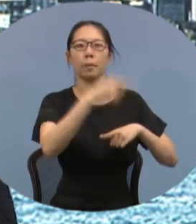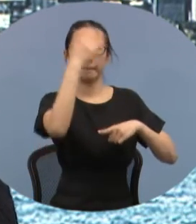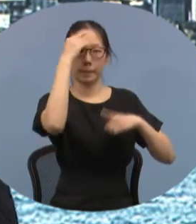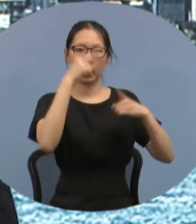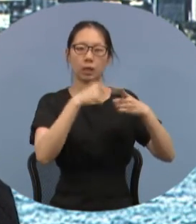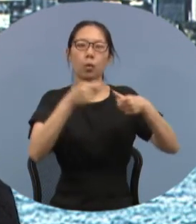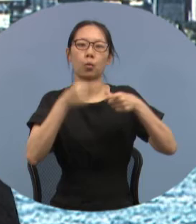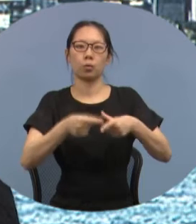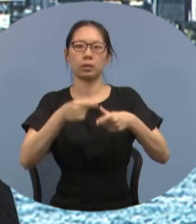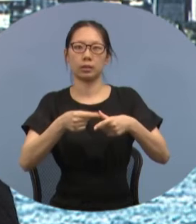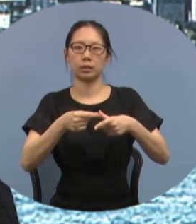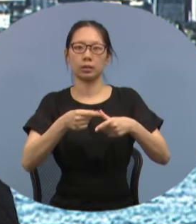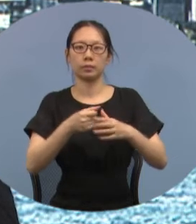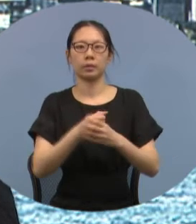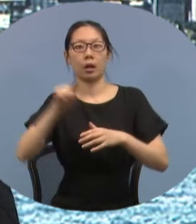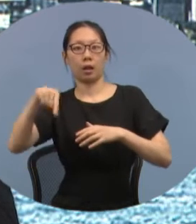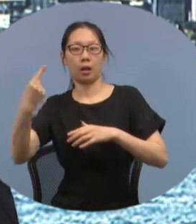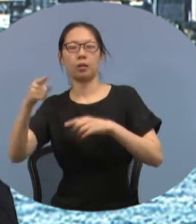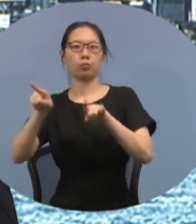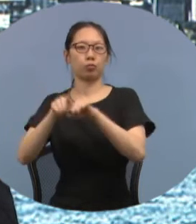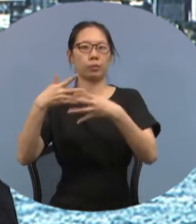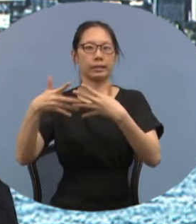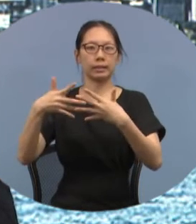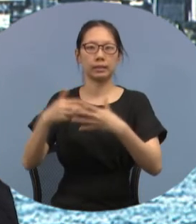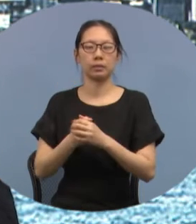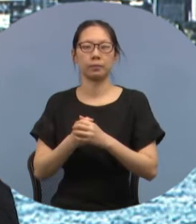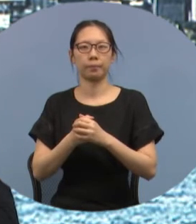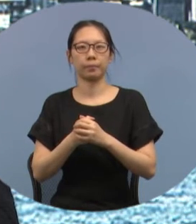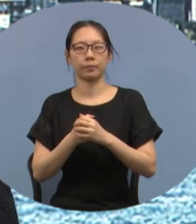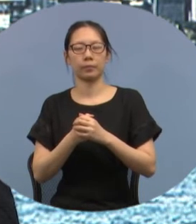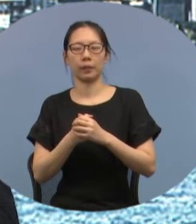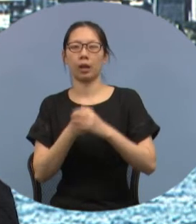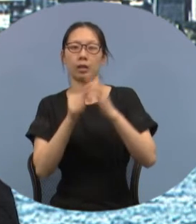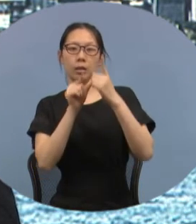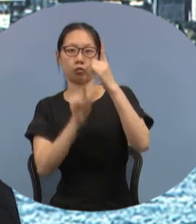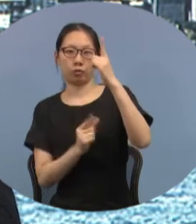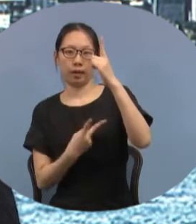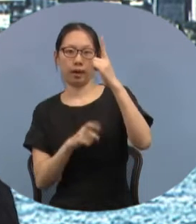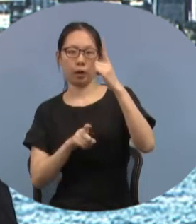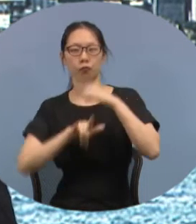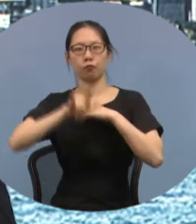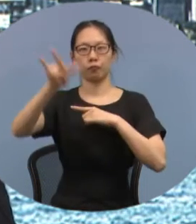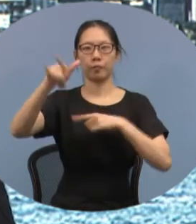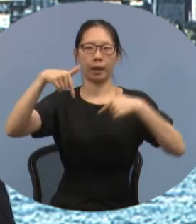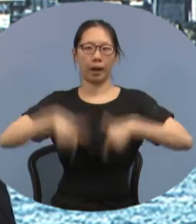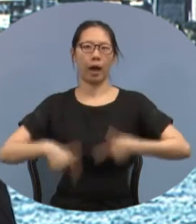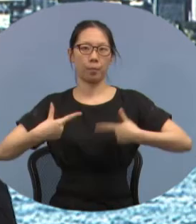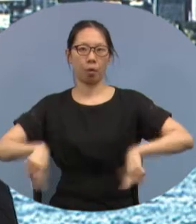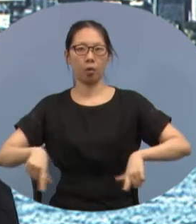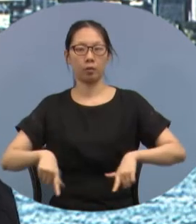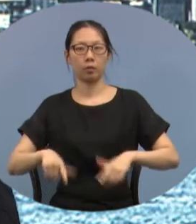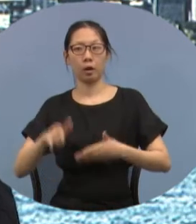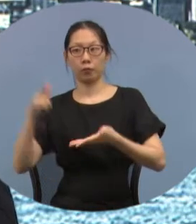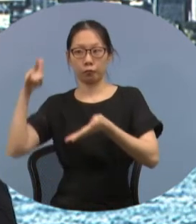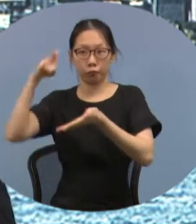就喺個公司嗰度咧，就有另外一位人士咧，就應該係喺29號咧就去咗南韓。咁